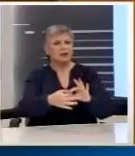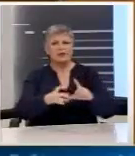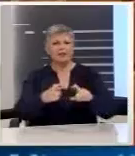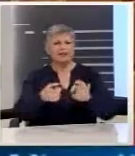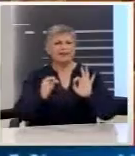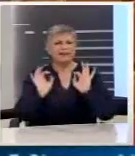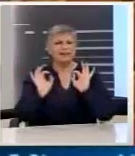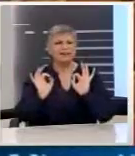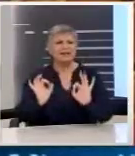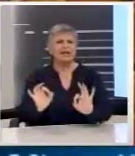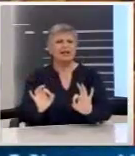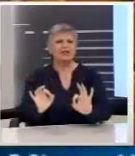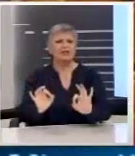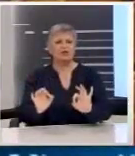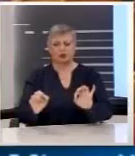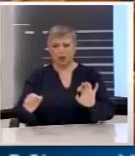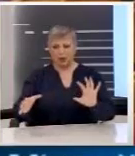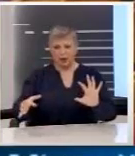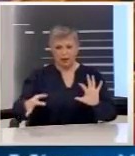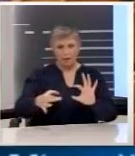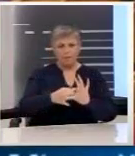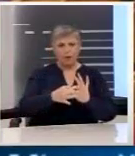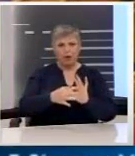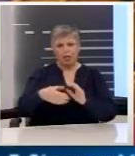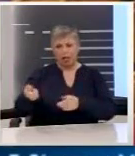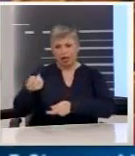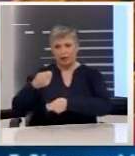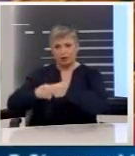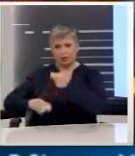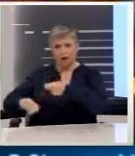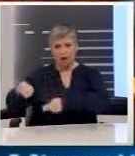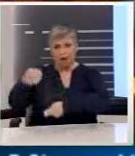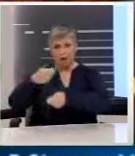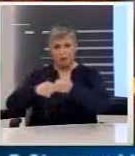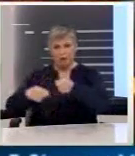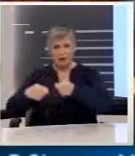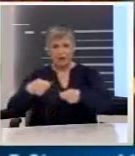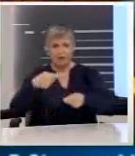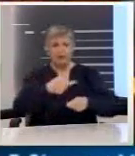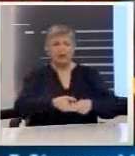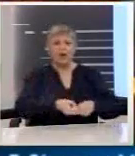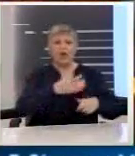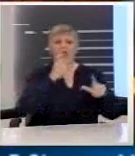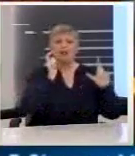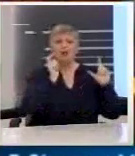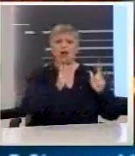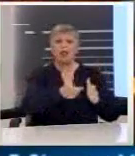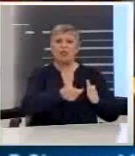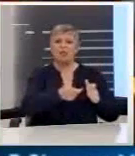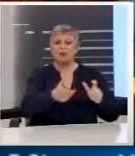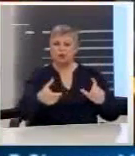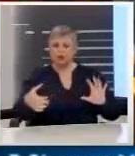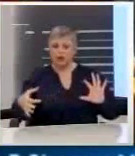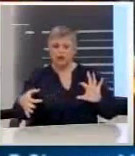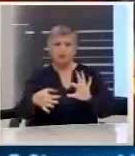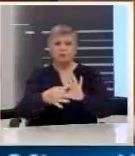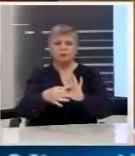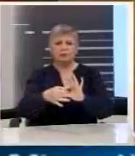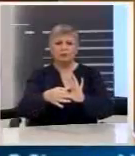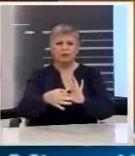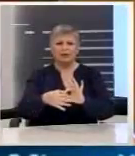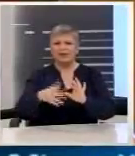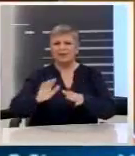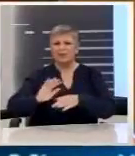Αυτός ο άρρηκτος δεσμός που ενώνει, ο άρρηκτος δεσμός που ενώνει έναν επιχειρηματία, όποιος και να είναι